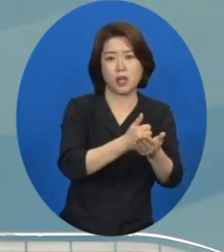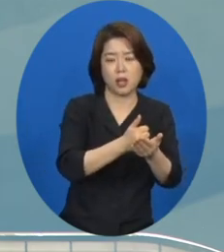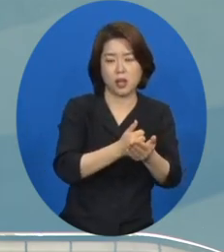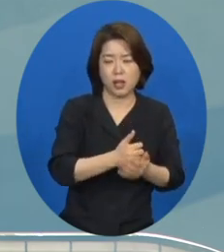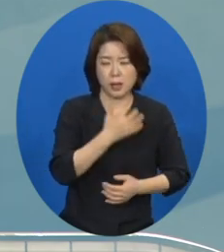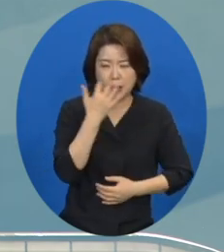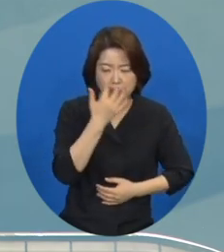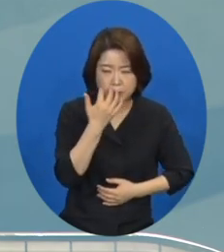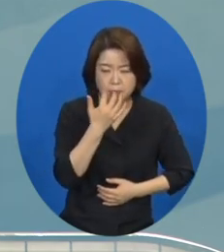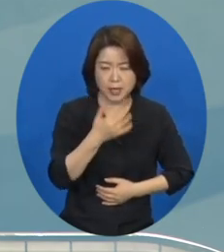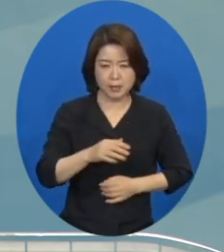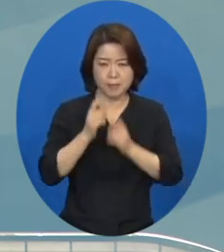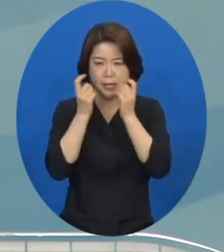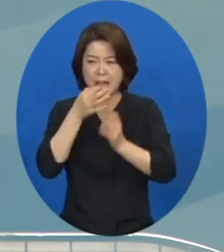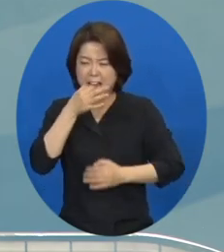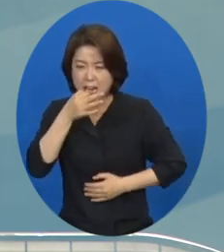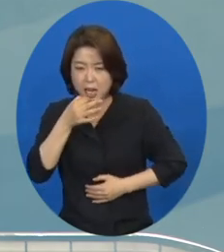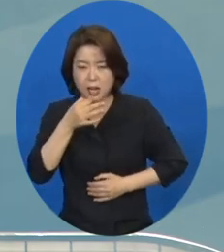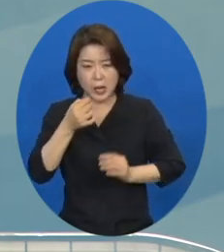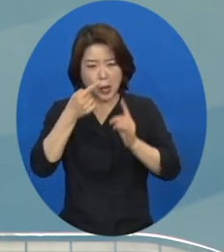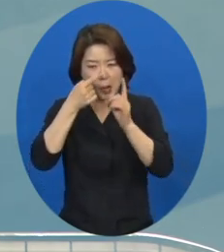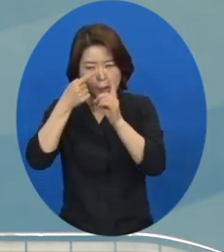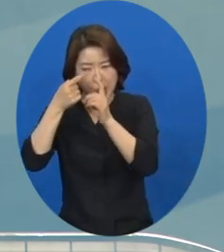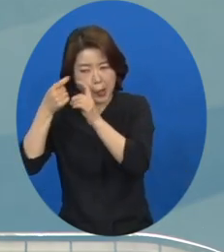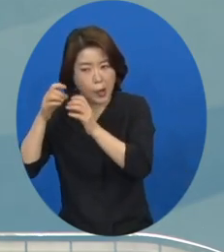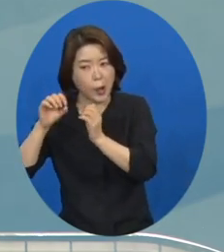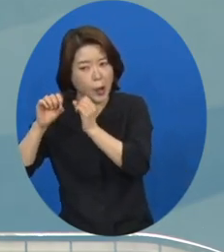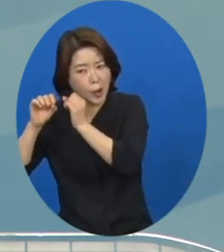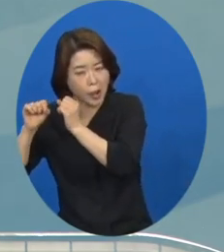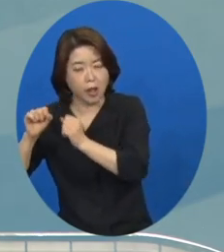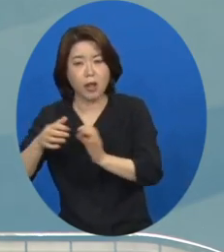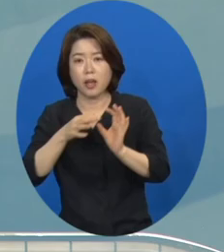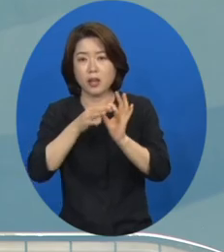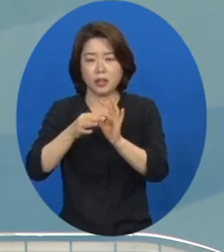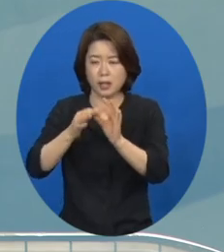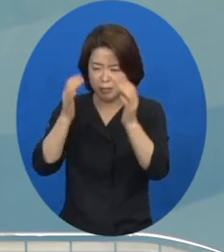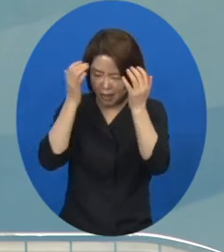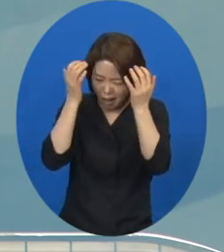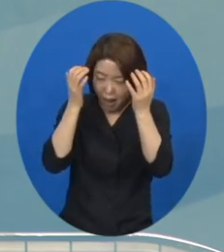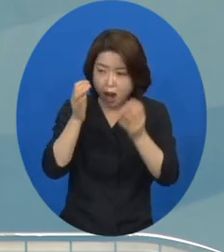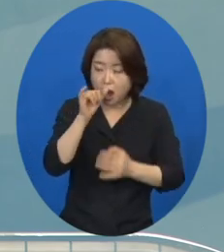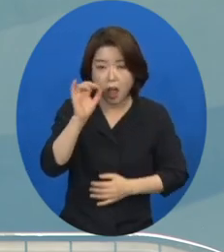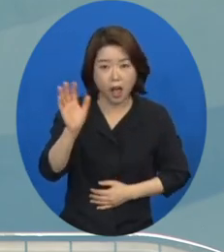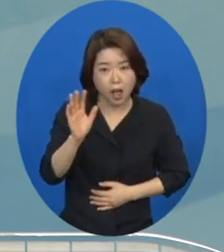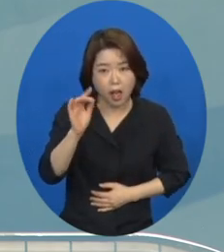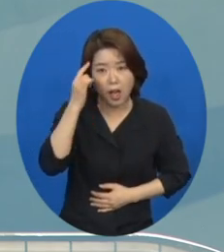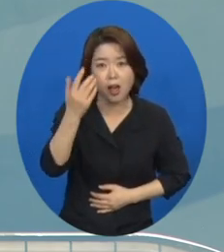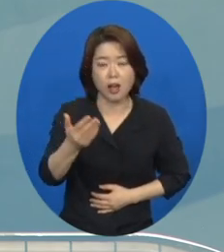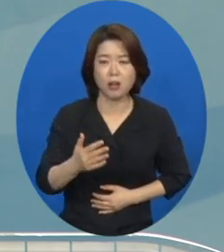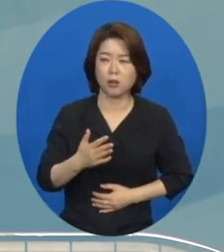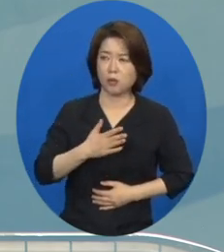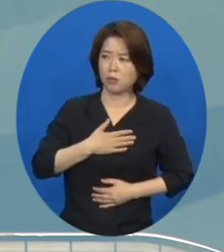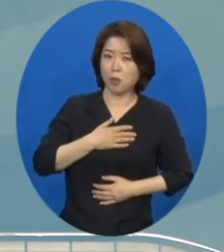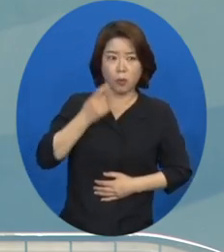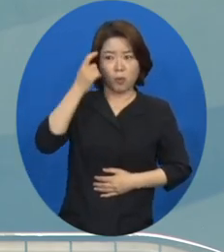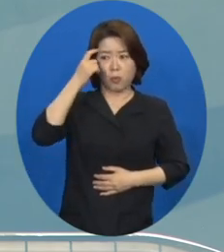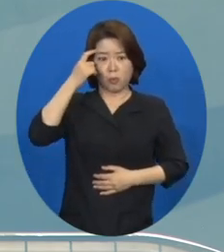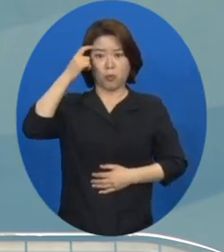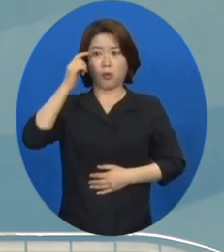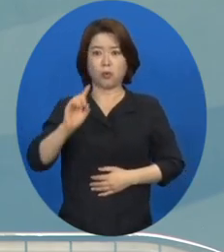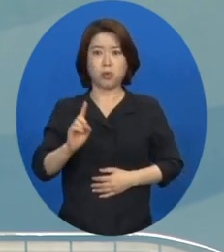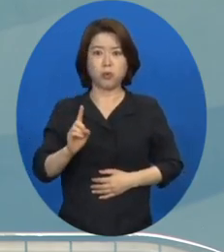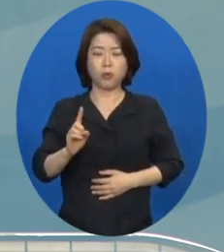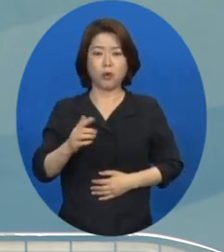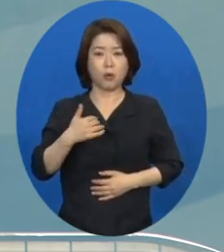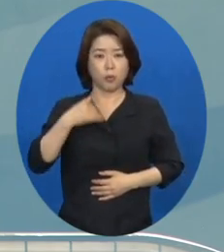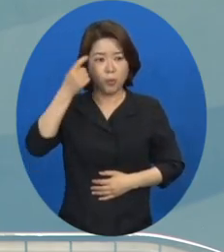음란, 탐심의 유혹으로 계속해서 여러분 시달리지 않았나요? 나는 왜 이런 생각하지?